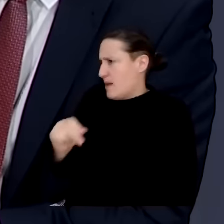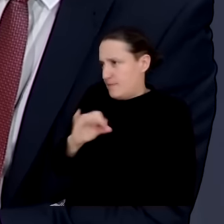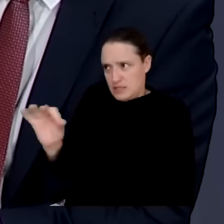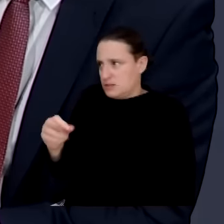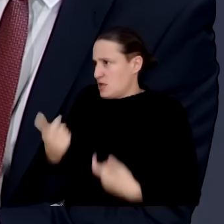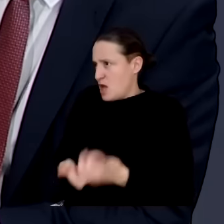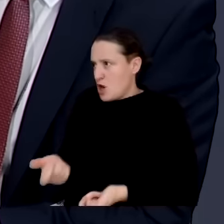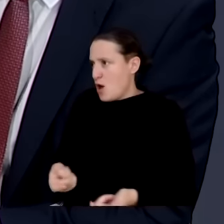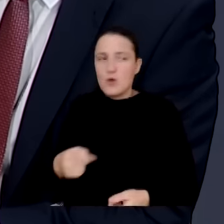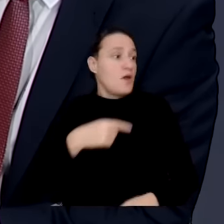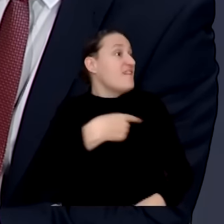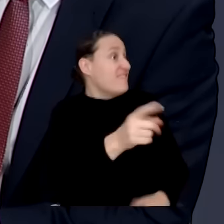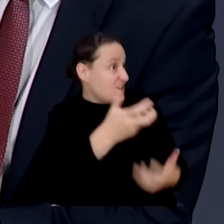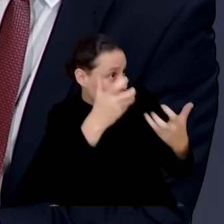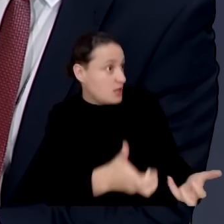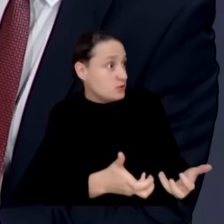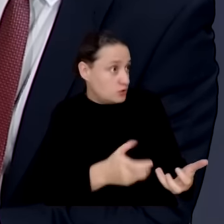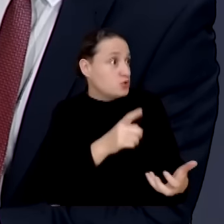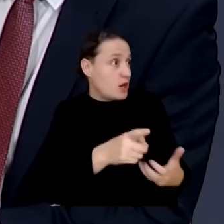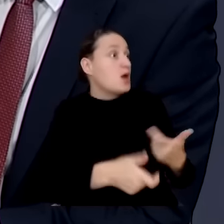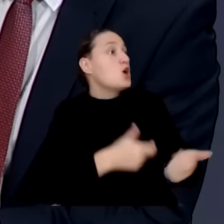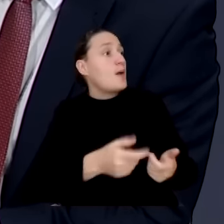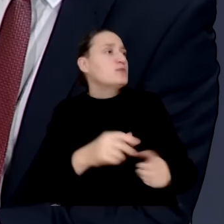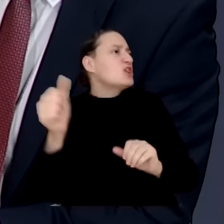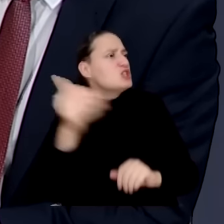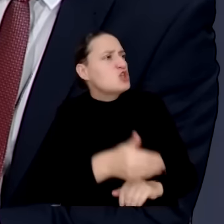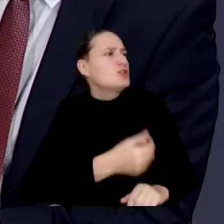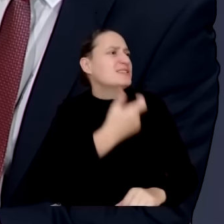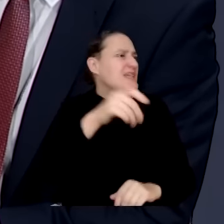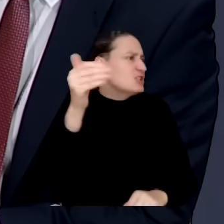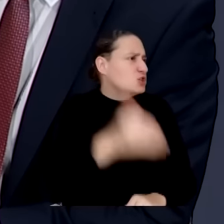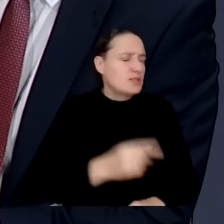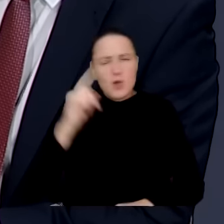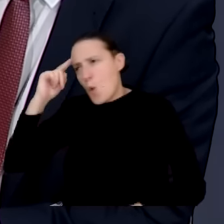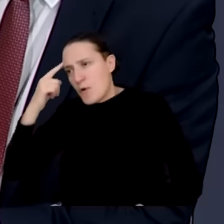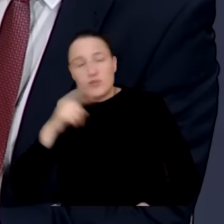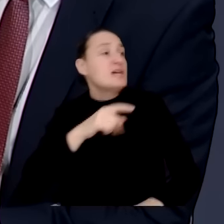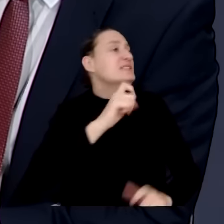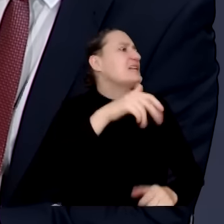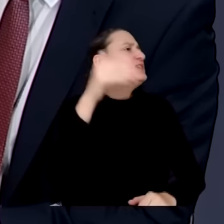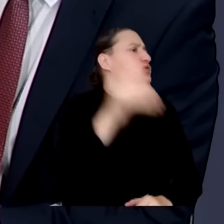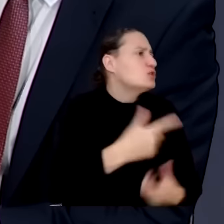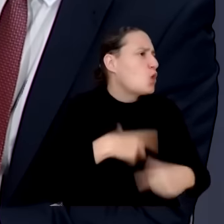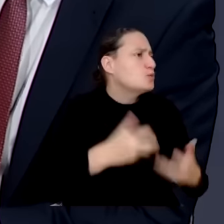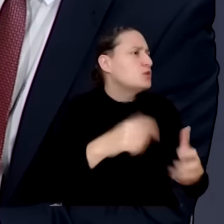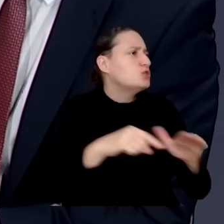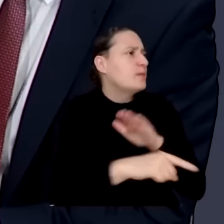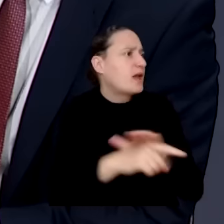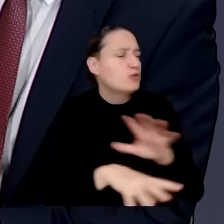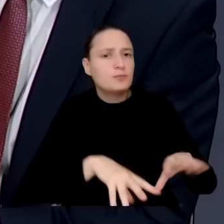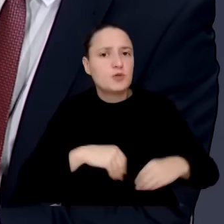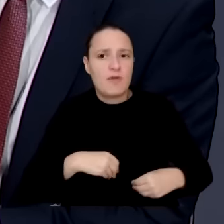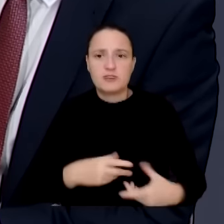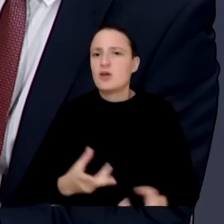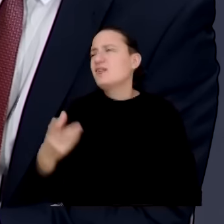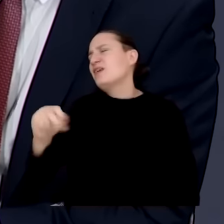dokument chel sprowadzać tysiące setki tysi No tak szczególnie także